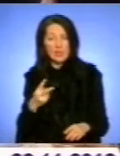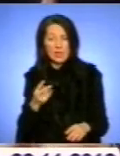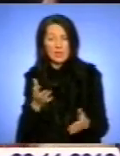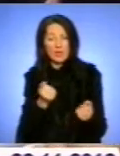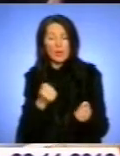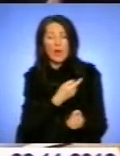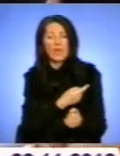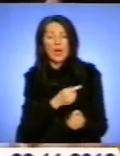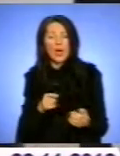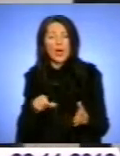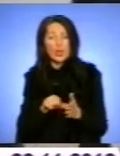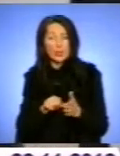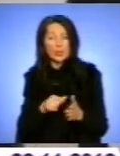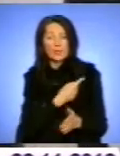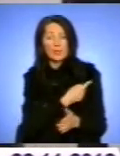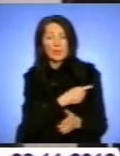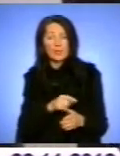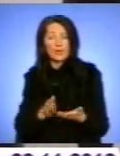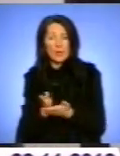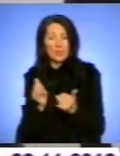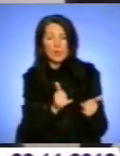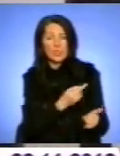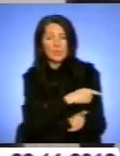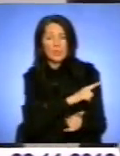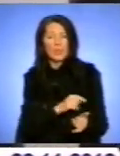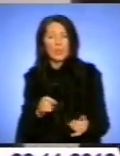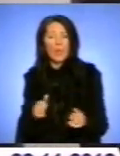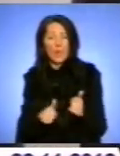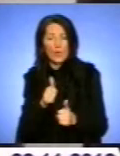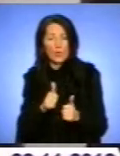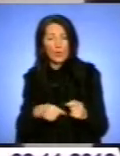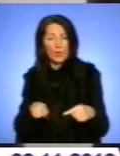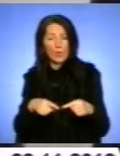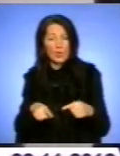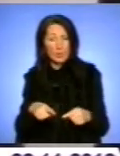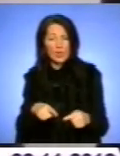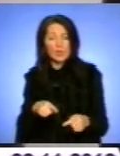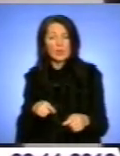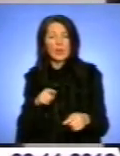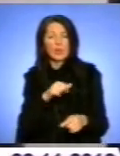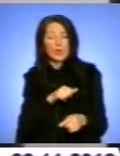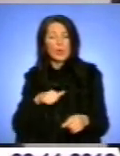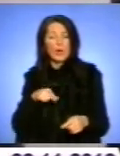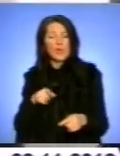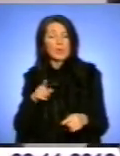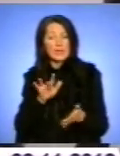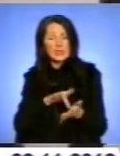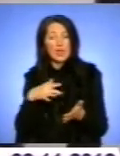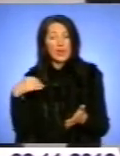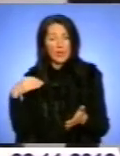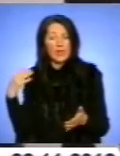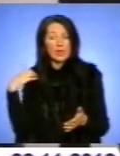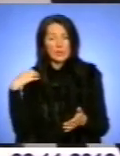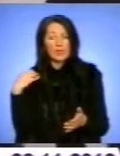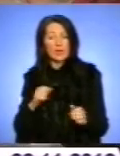забезпеченні футбольних матчів. Саме за це державне підприємство «Дирекція з будівництва об'єктів Євро-2012 2012 у місті Львові вручило Арсену